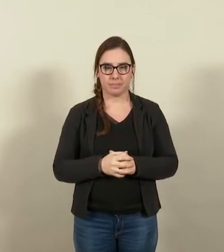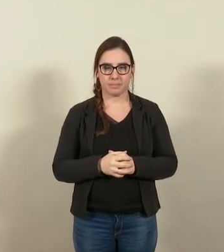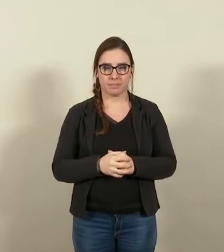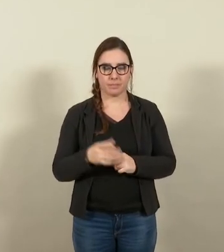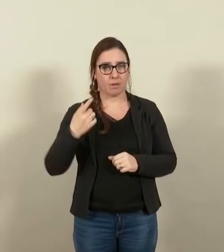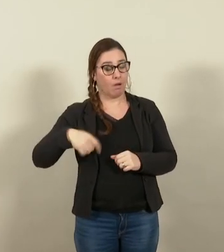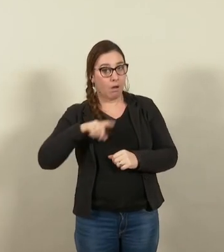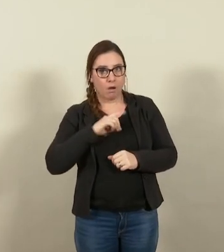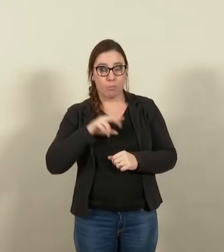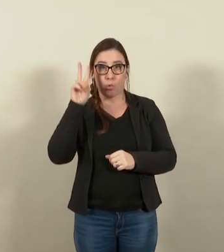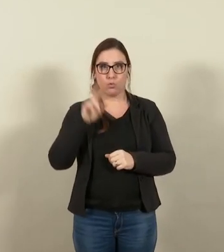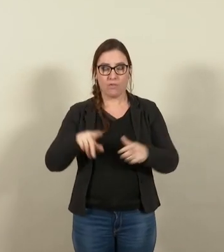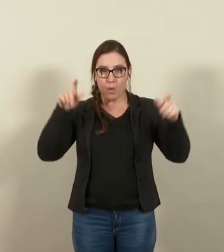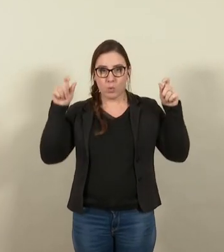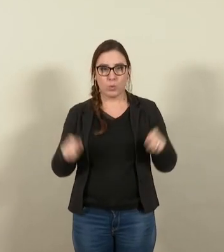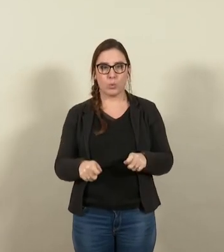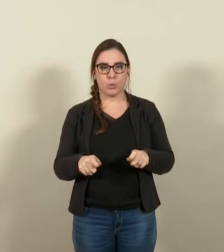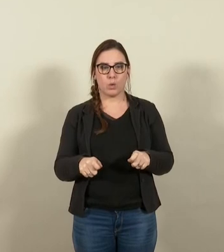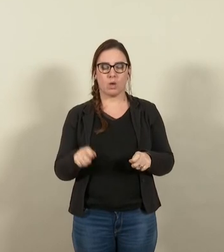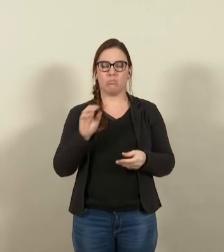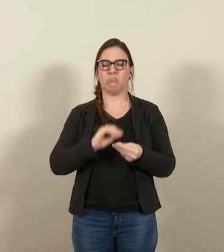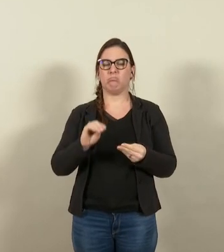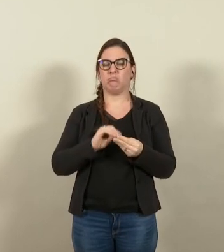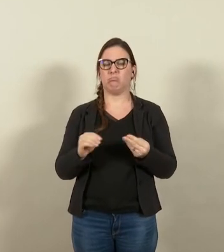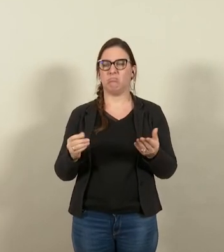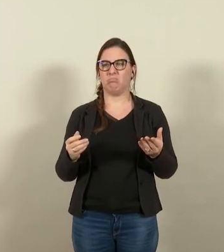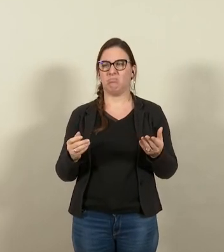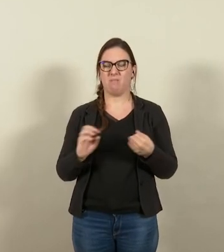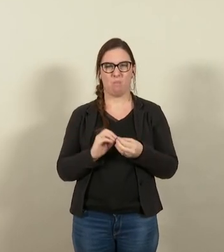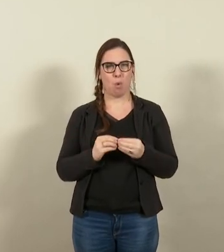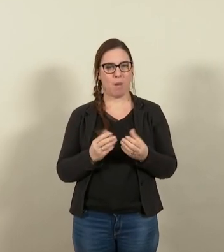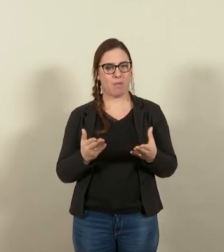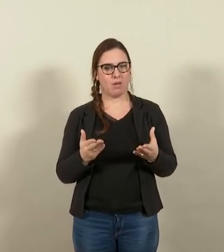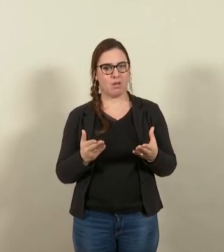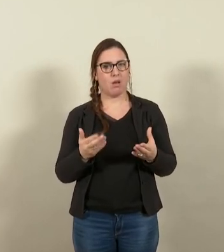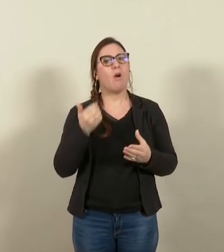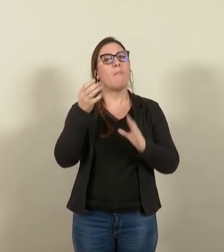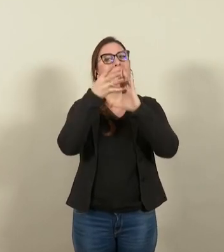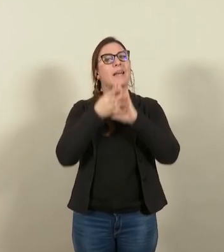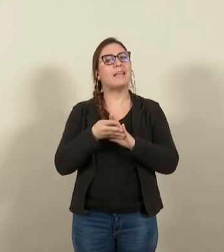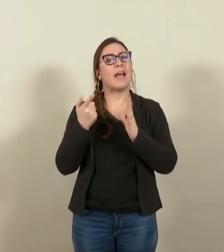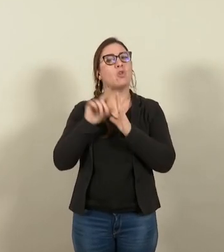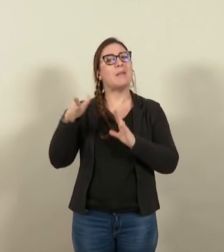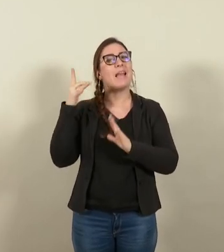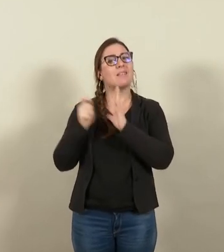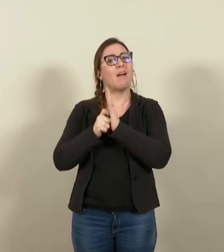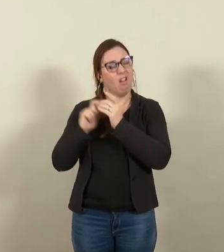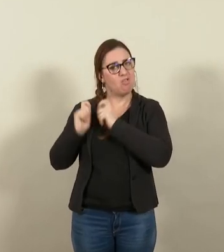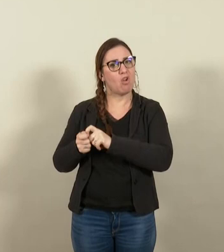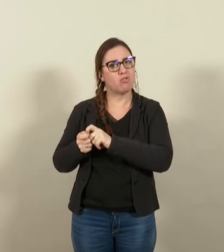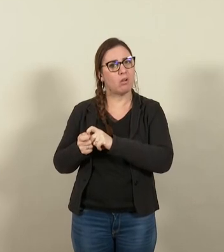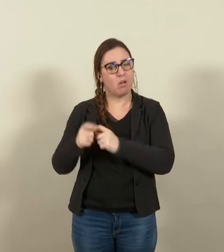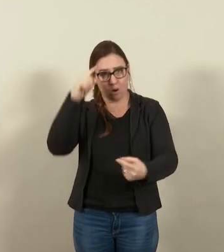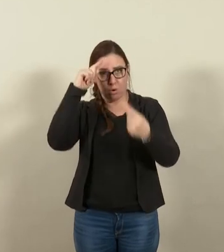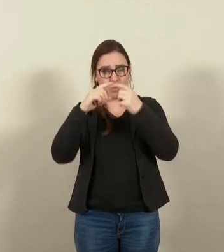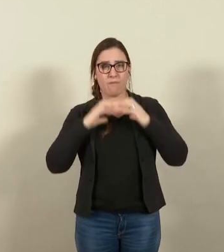renversement de perspective qui nous pose un léger problème quand vous aviez révisé les critères en 2015 l'idée était d'accompagner